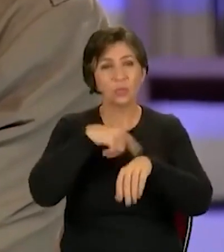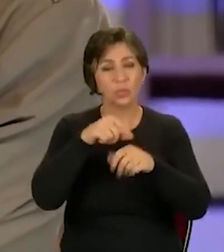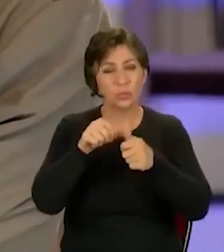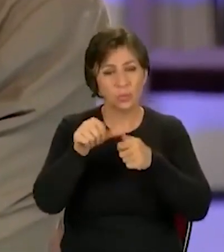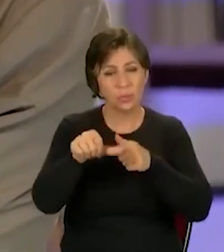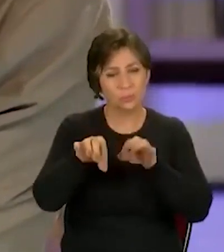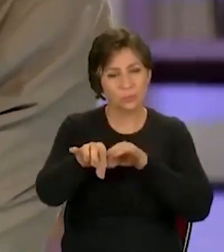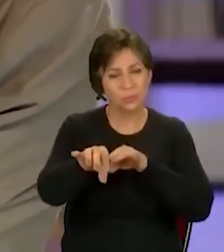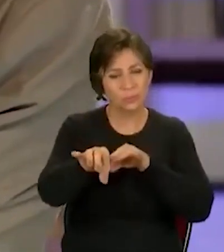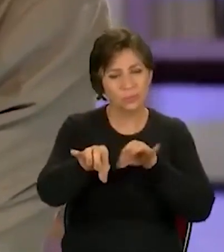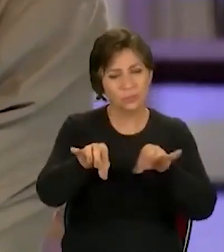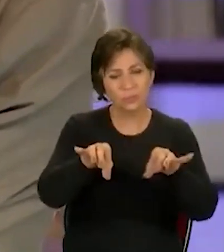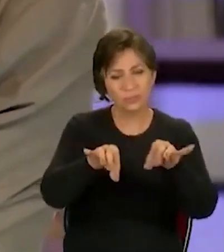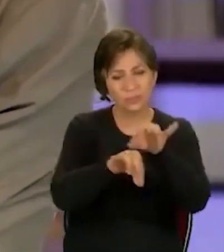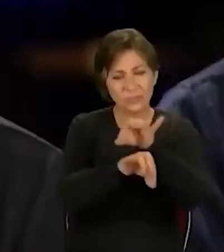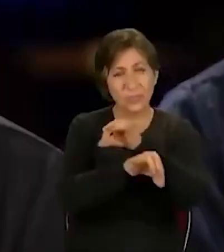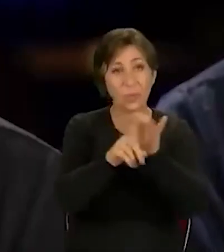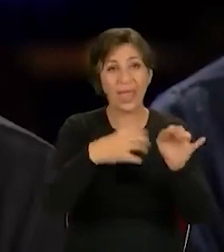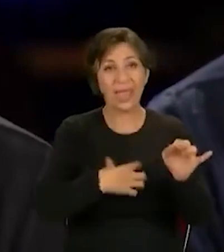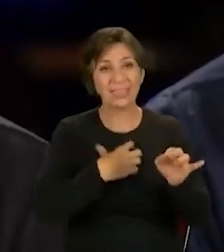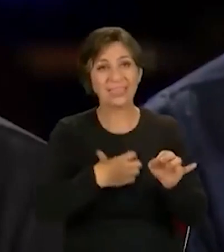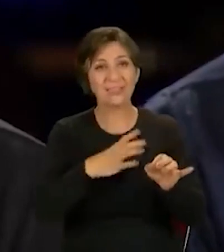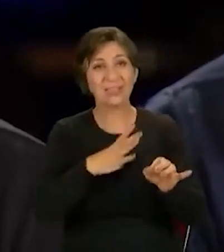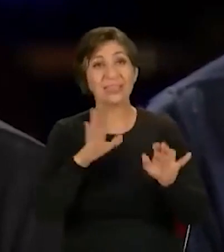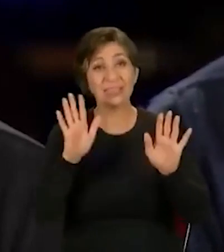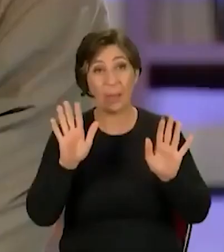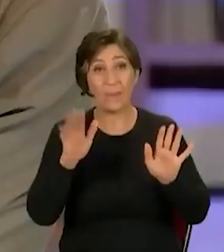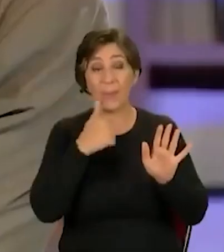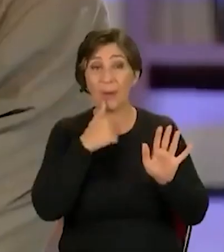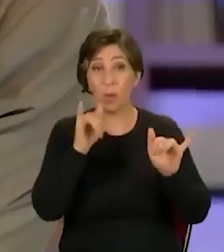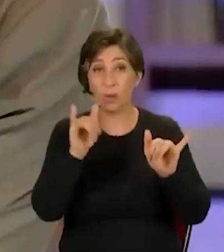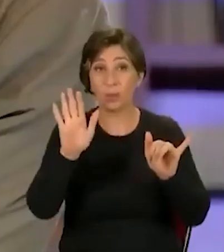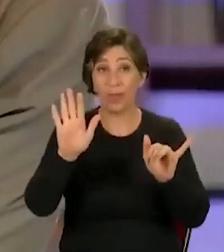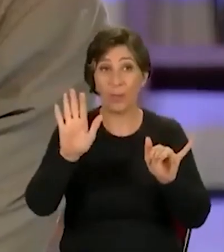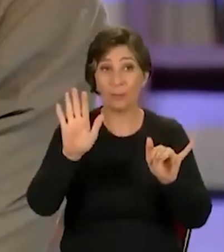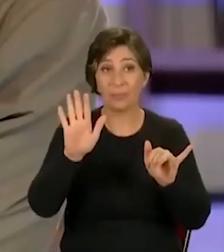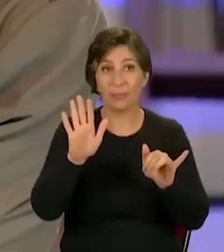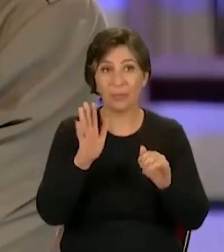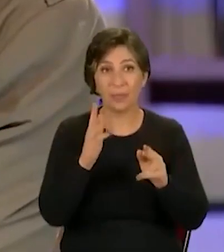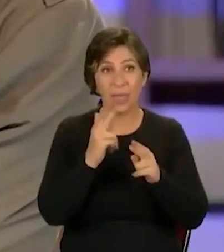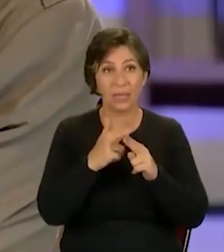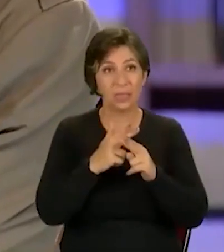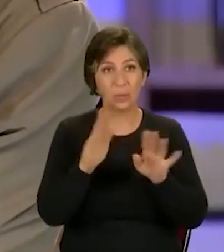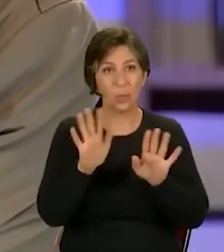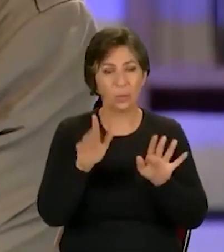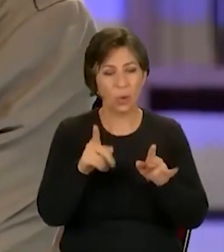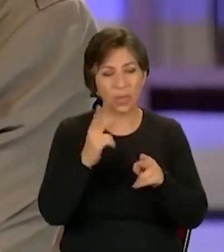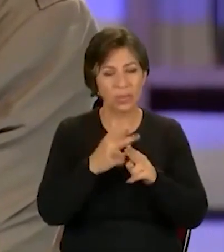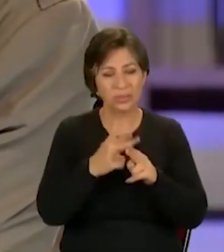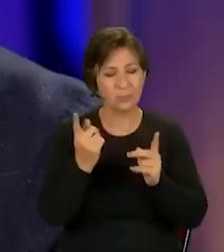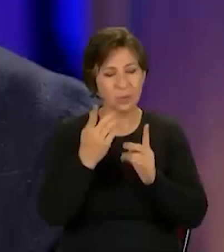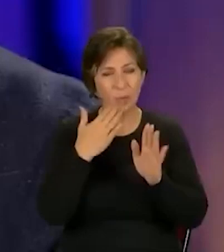geçirdik. Tabii orada onun endişeleri vardı. Şöyle endişe, tamam tamam baba oynuyorum, tamam. Tamam ya, hayır bu öyle bir oyun